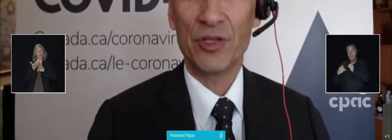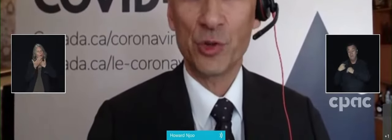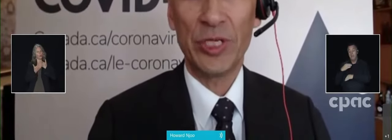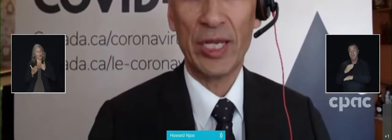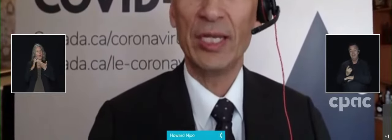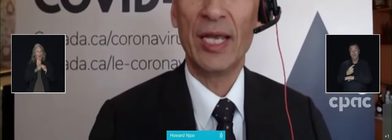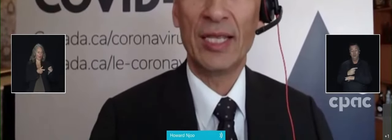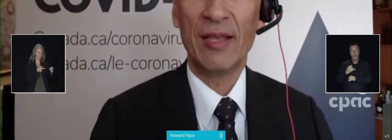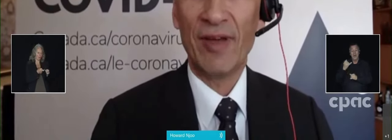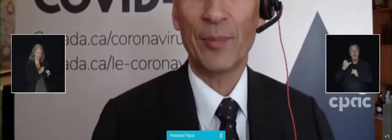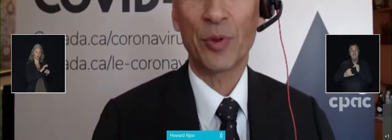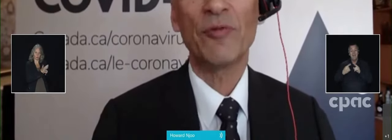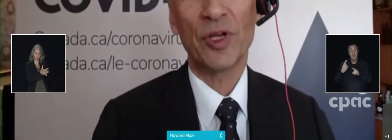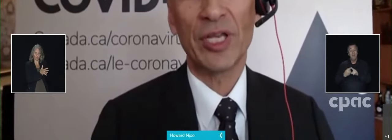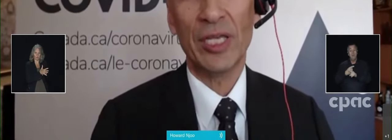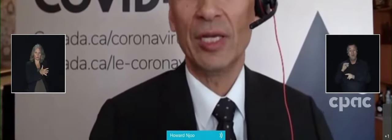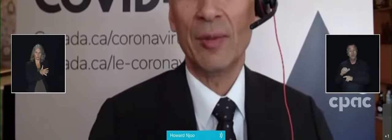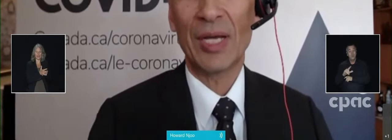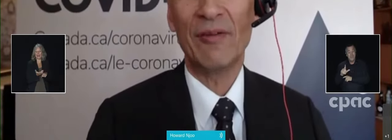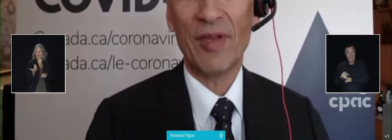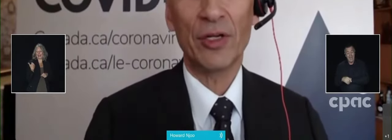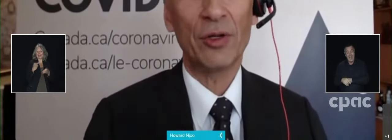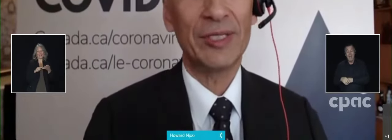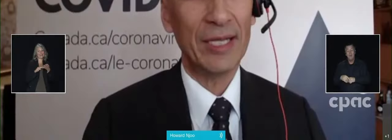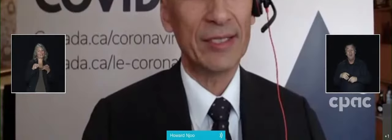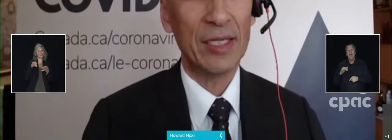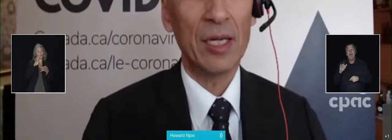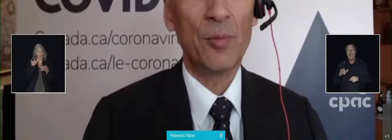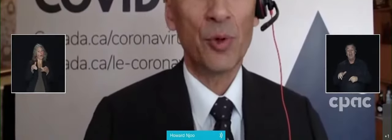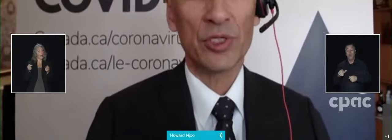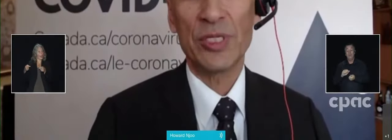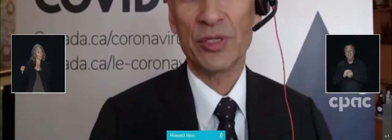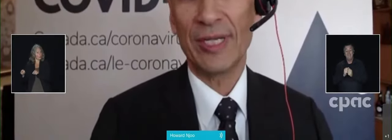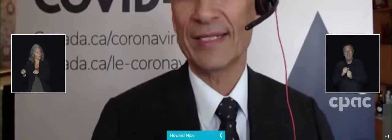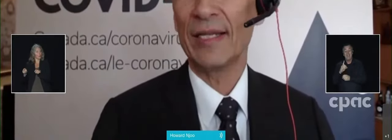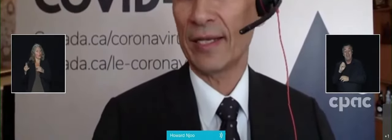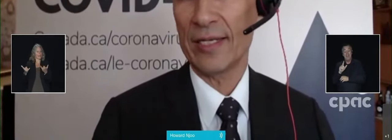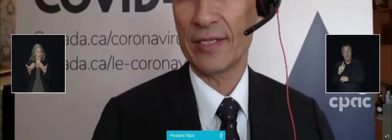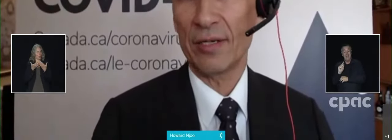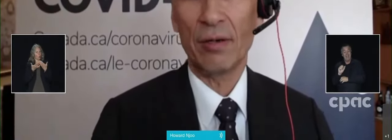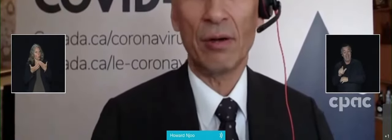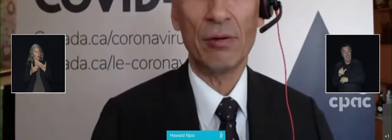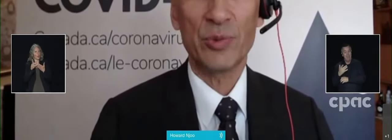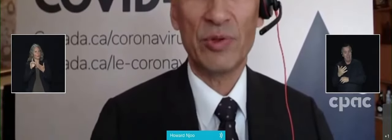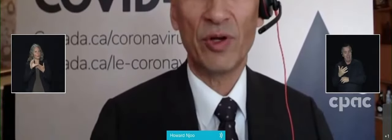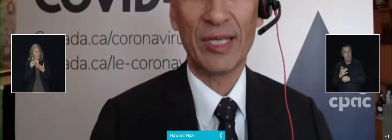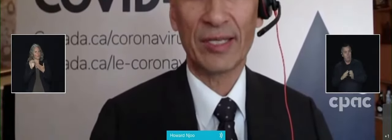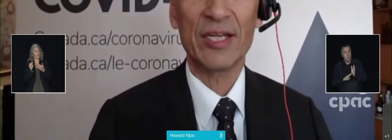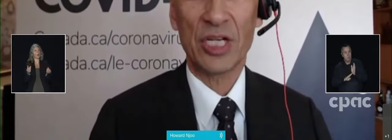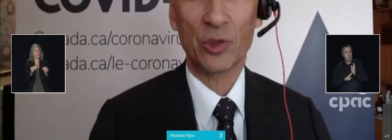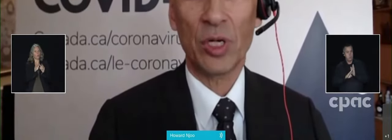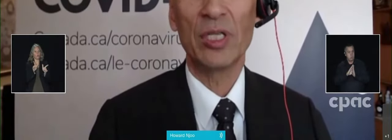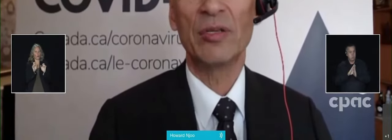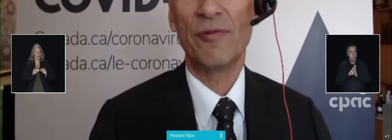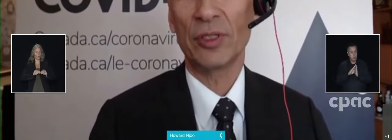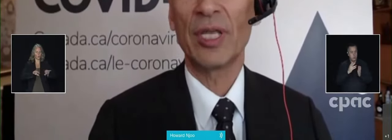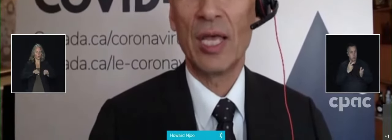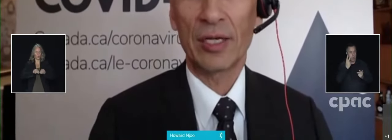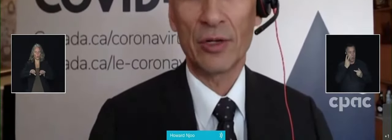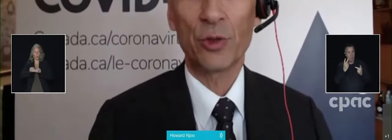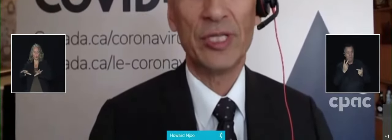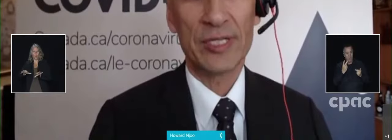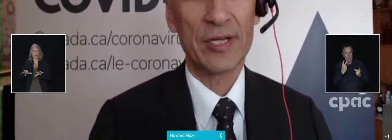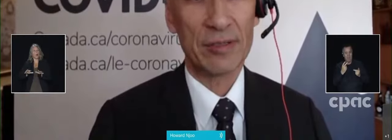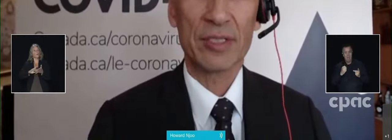à la fin de juillet, la vague provoquée par la variant Delta poursuit son accélération en suivant la trajectoire de